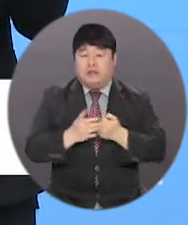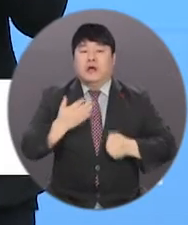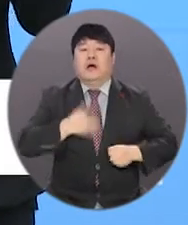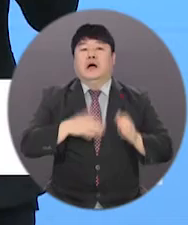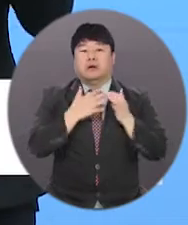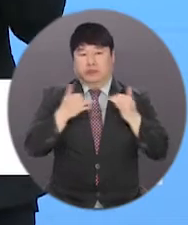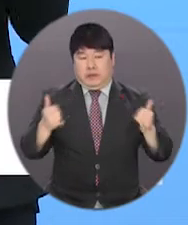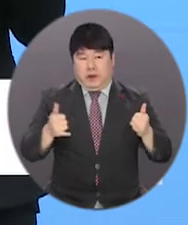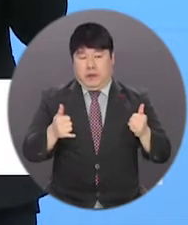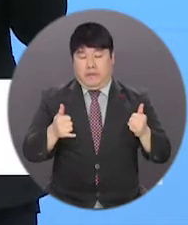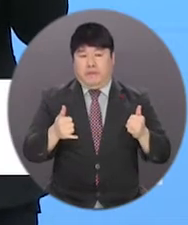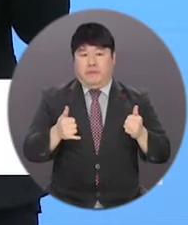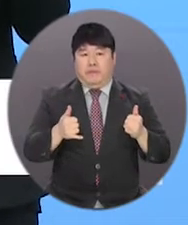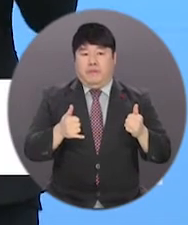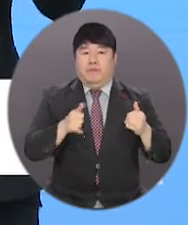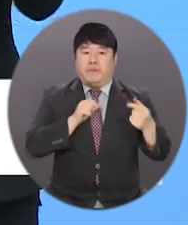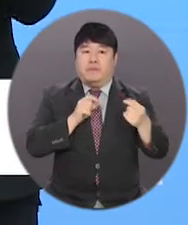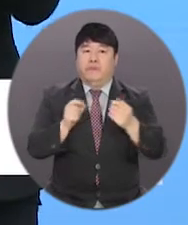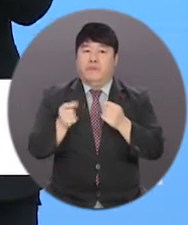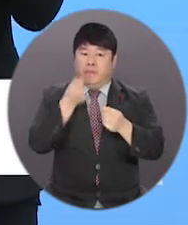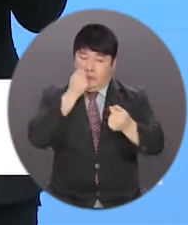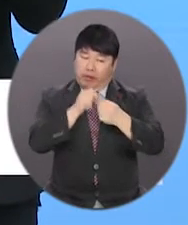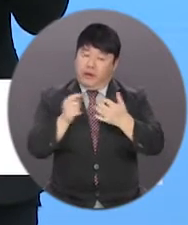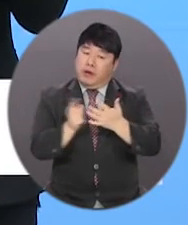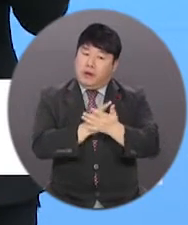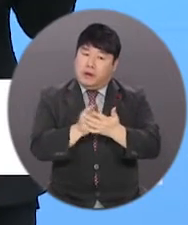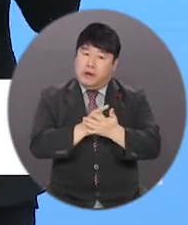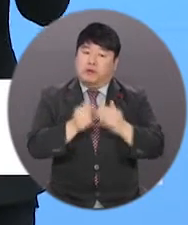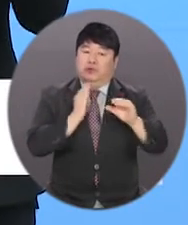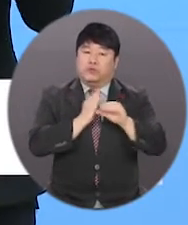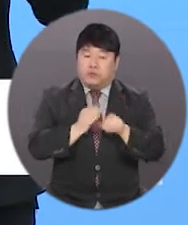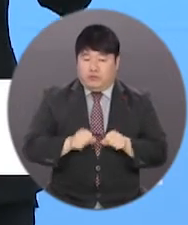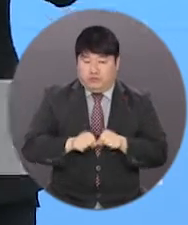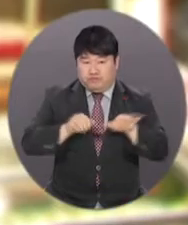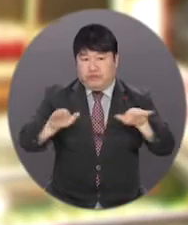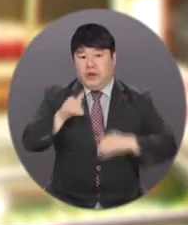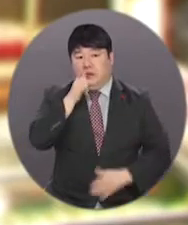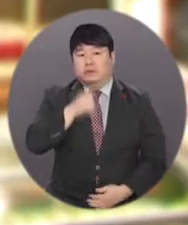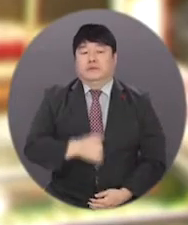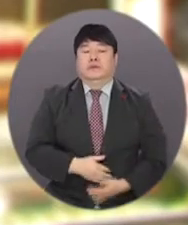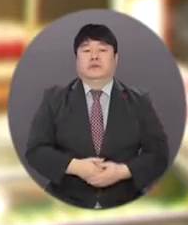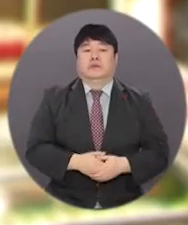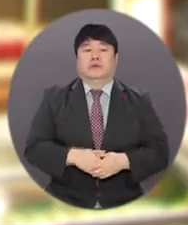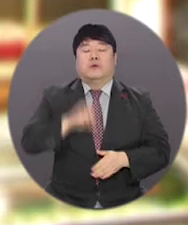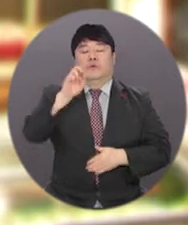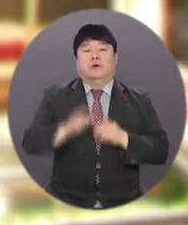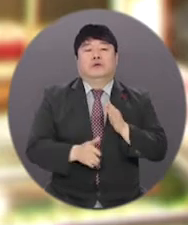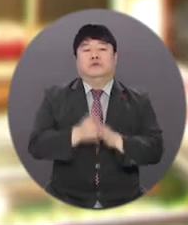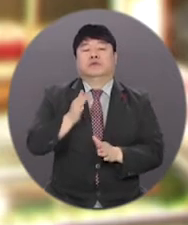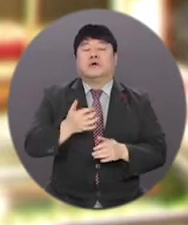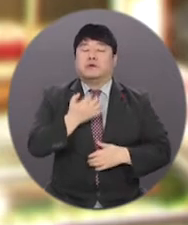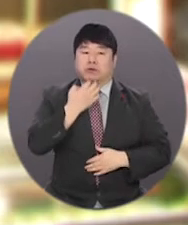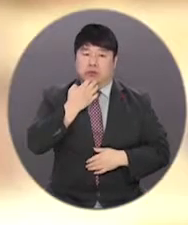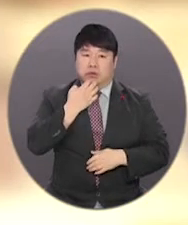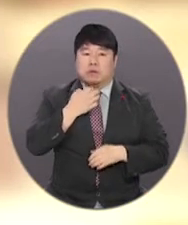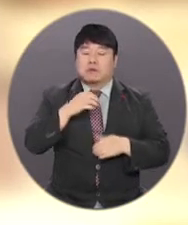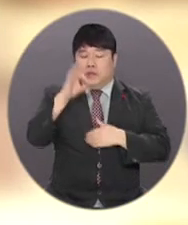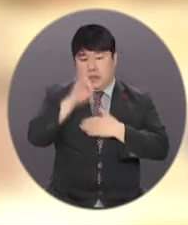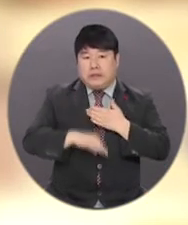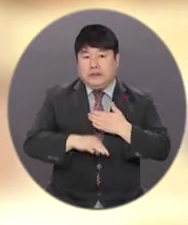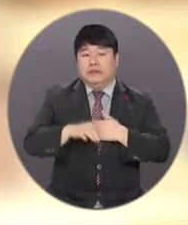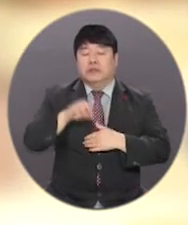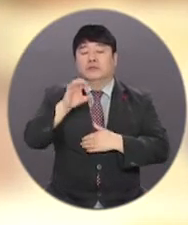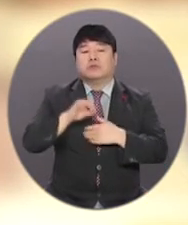지인들, 밀접 접촉인 사람 중심으로 지금 확진이 되고 있습니다. 광주시와 서구는 양동시장 상인회와